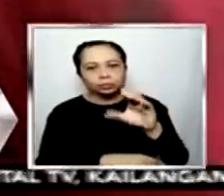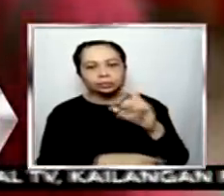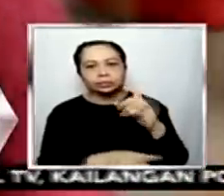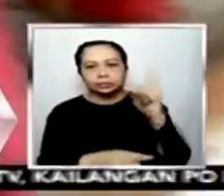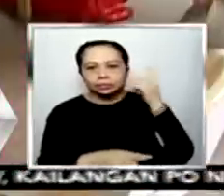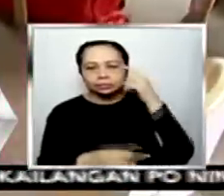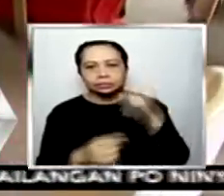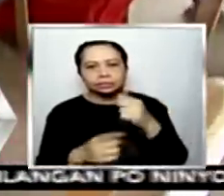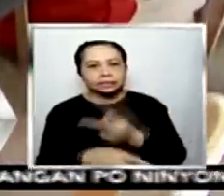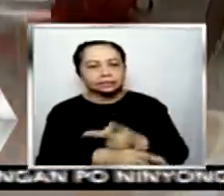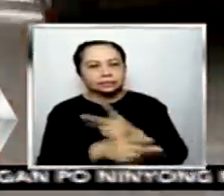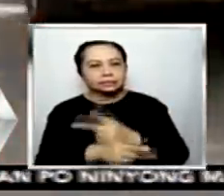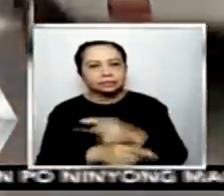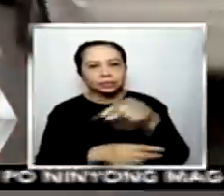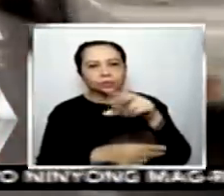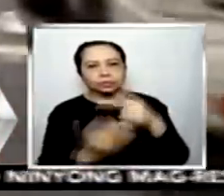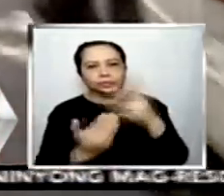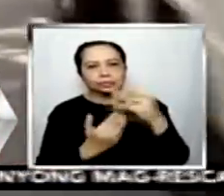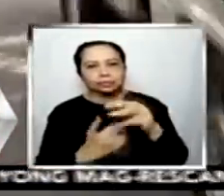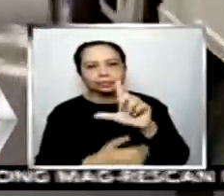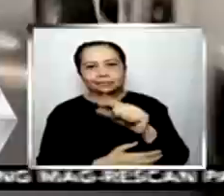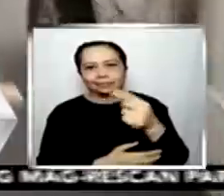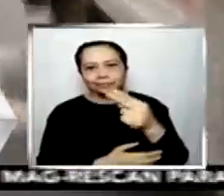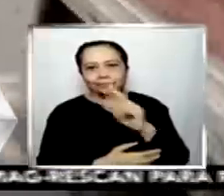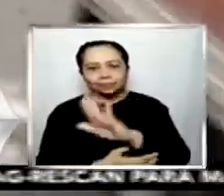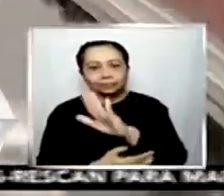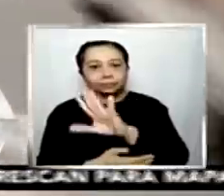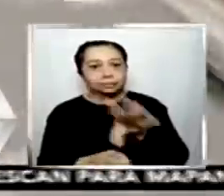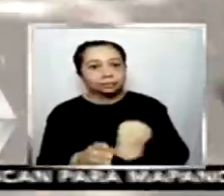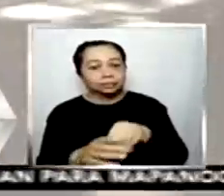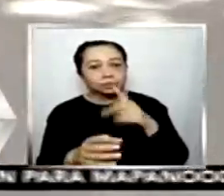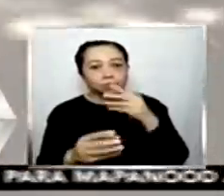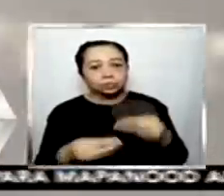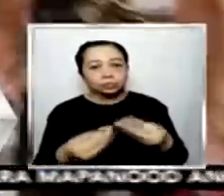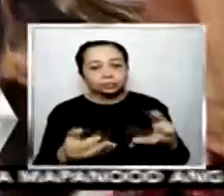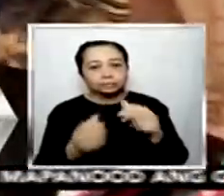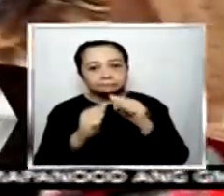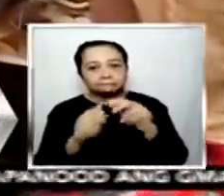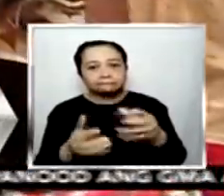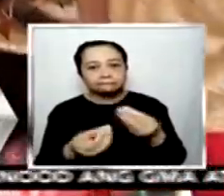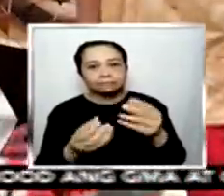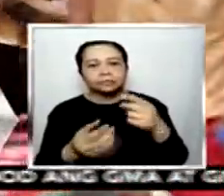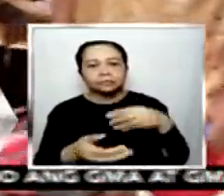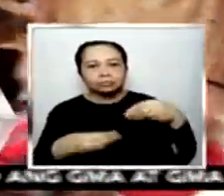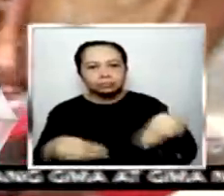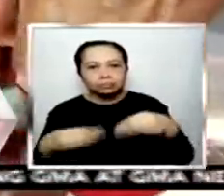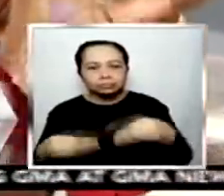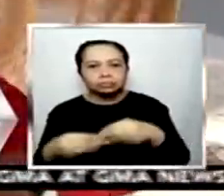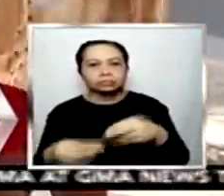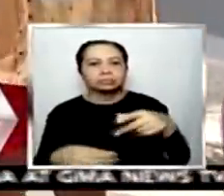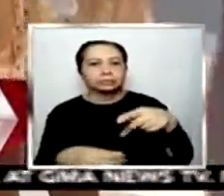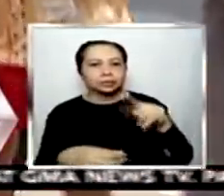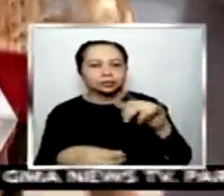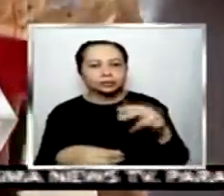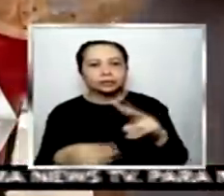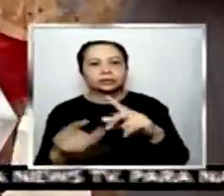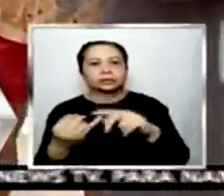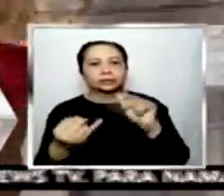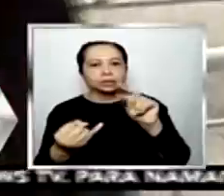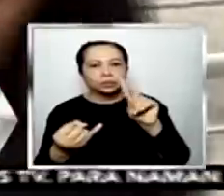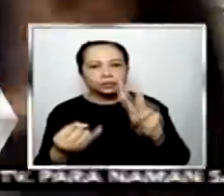Quezon City program ng LGU, kabilang sa mga mabibiyayaan ng mga vendor, driver ng PUV, AUV, taxi